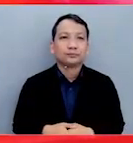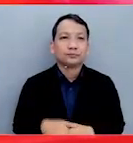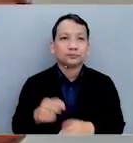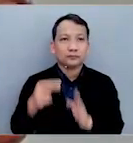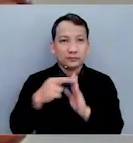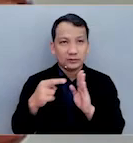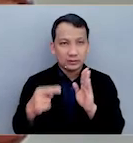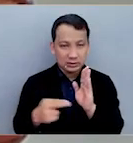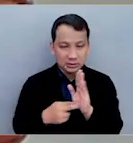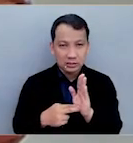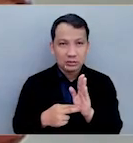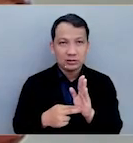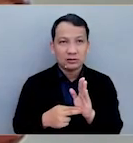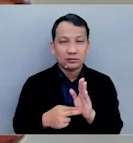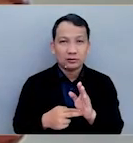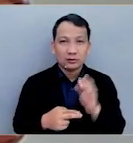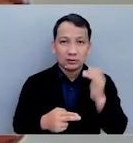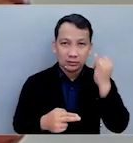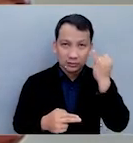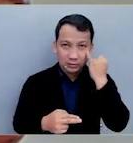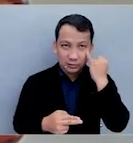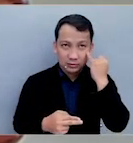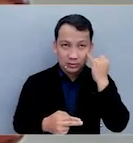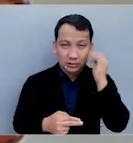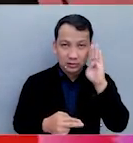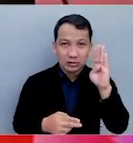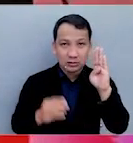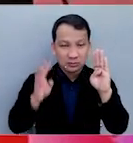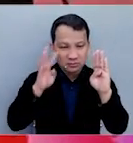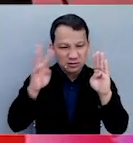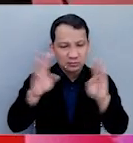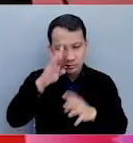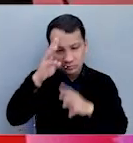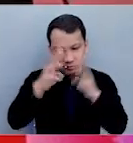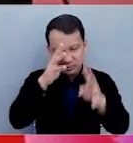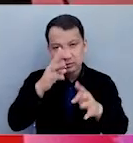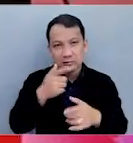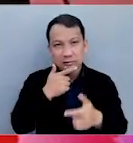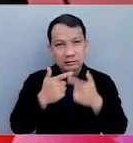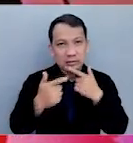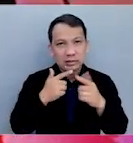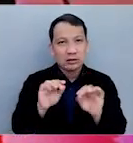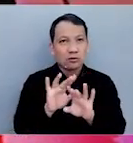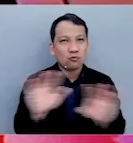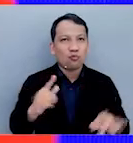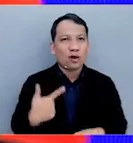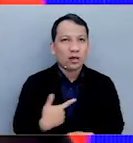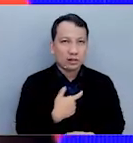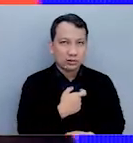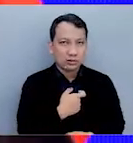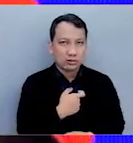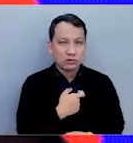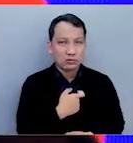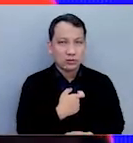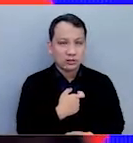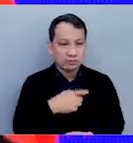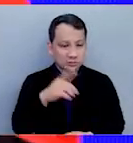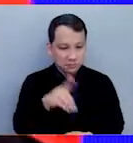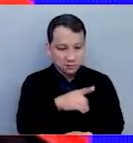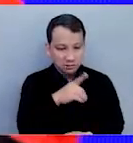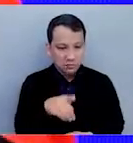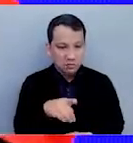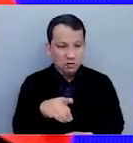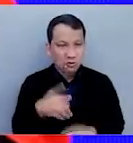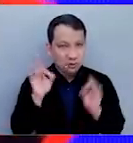Jose at Wally bilang mga komedyante. Ang maging creative sa pagpapatawa na walang nahahamak o